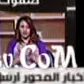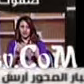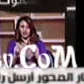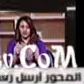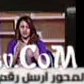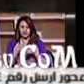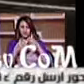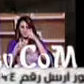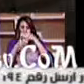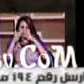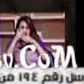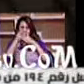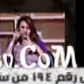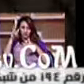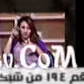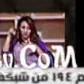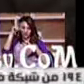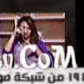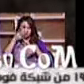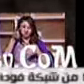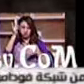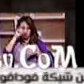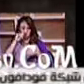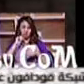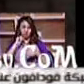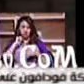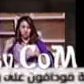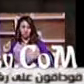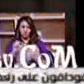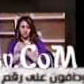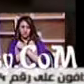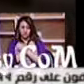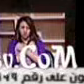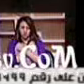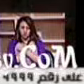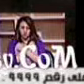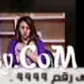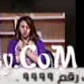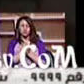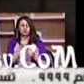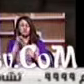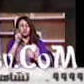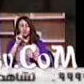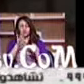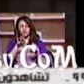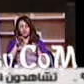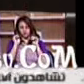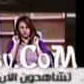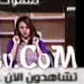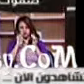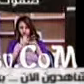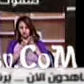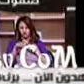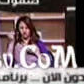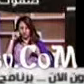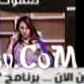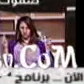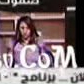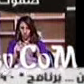اكد ان غدا السيد محافظ الاقصر الاستاذ الدكتور عادل الخياط سوف يعقد